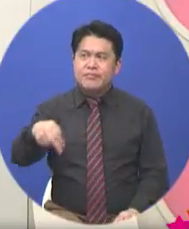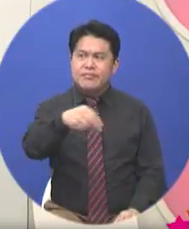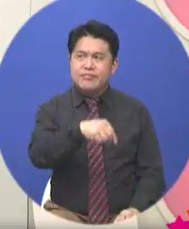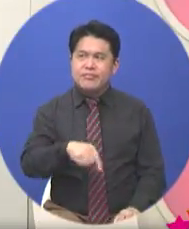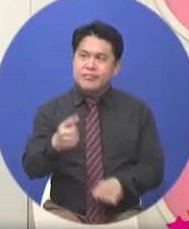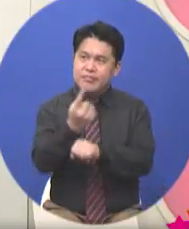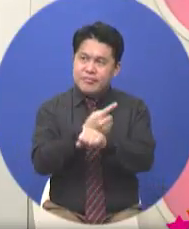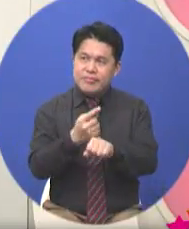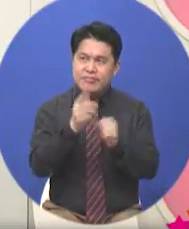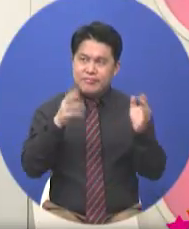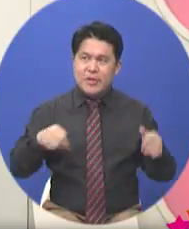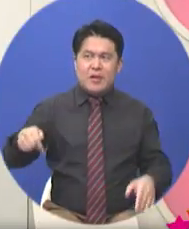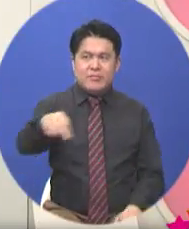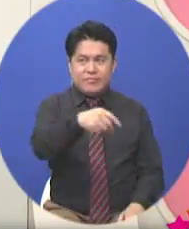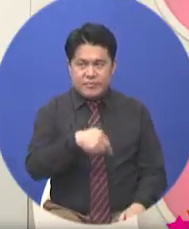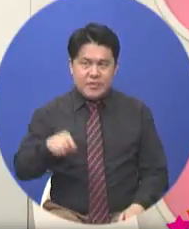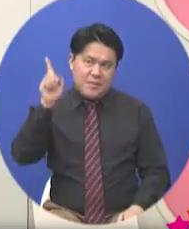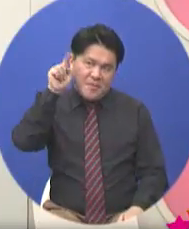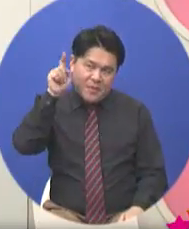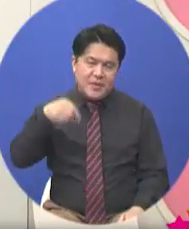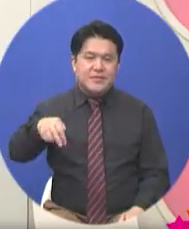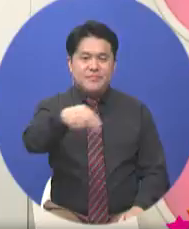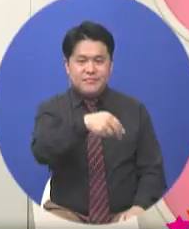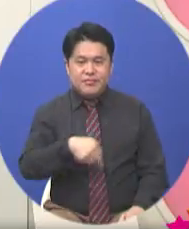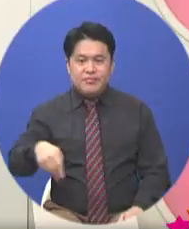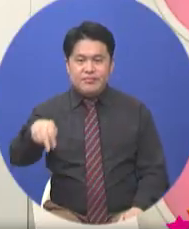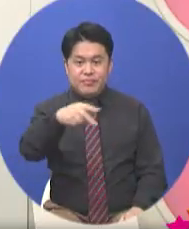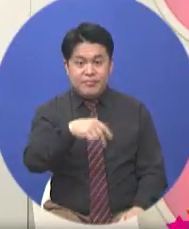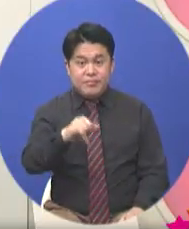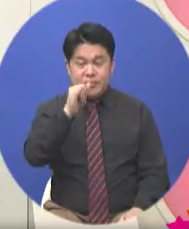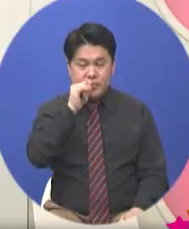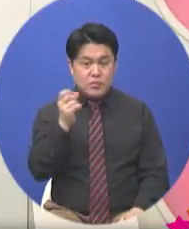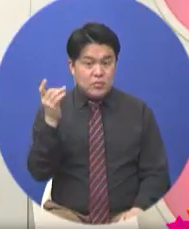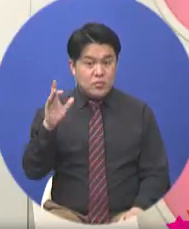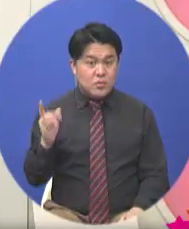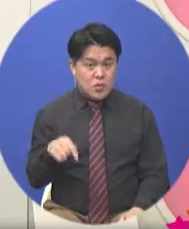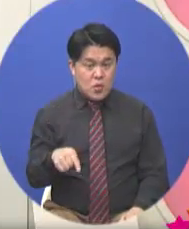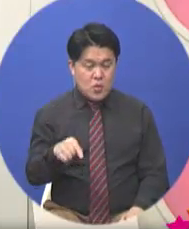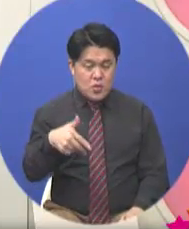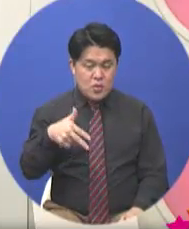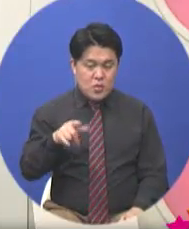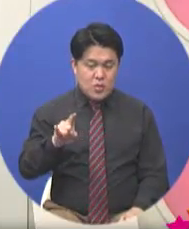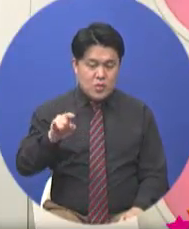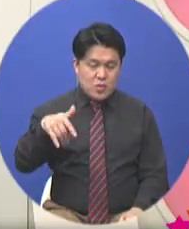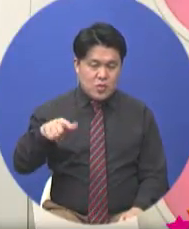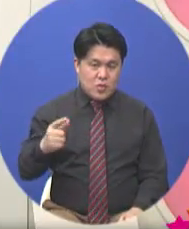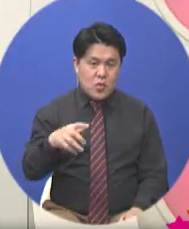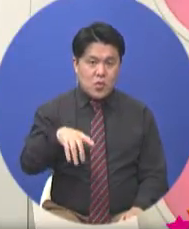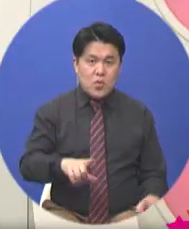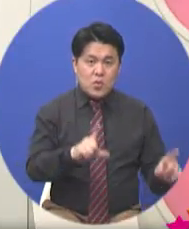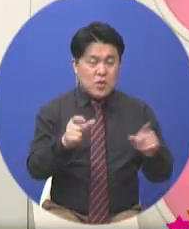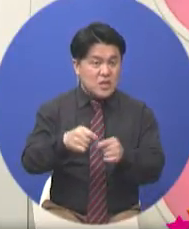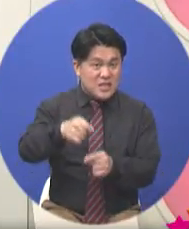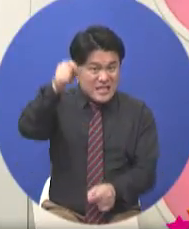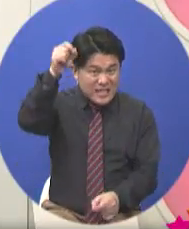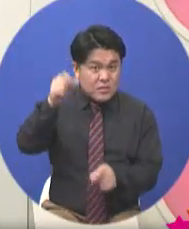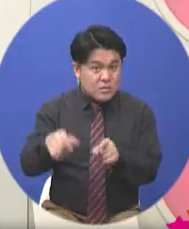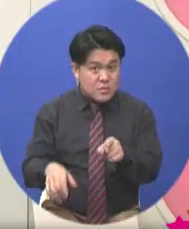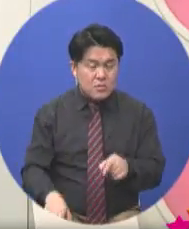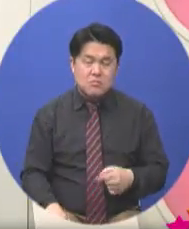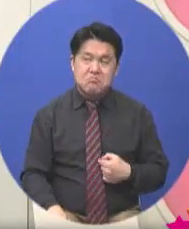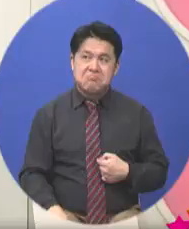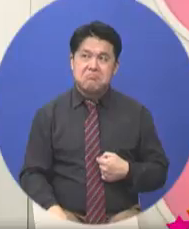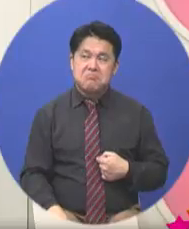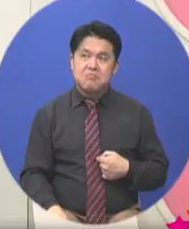한 시간씩 해요. 예. 걷기 예. 운동 한 시간. 원래 제천에 사신지 오래 되셨어요? 아, 예, 제천,